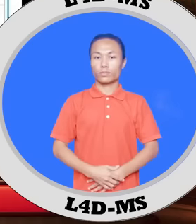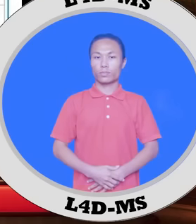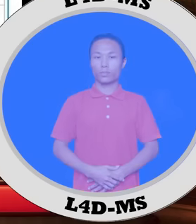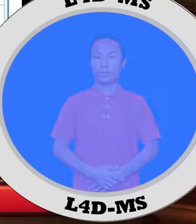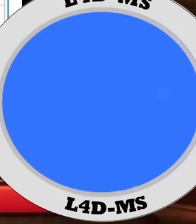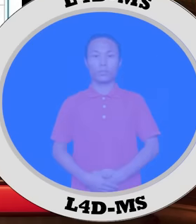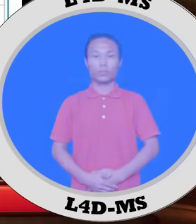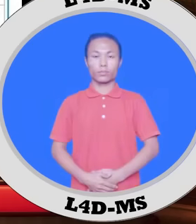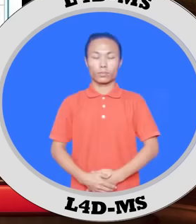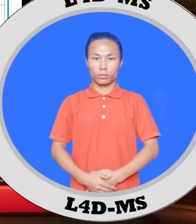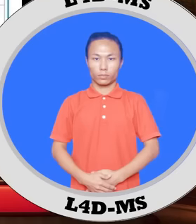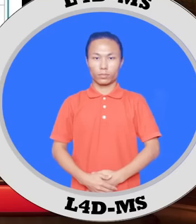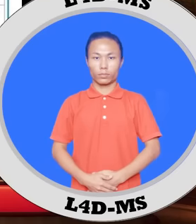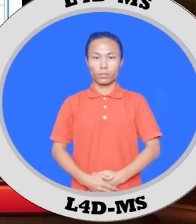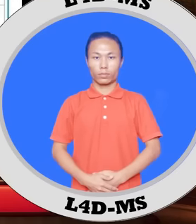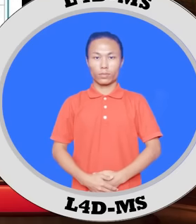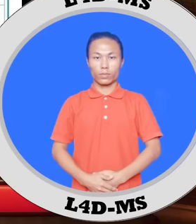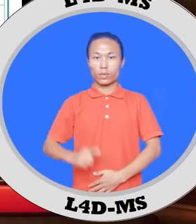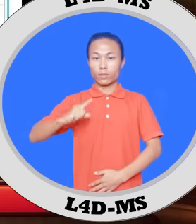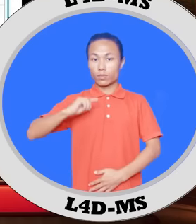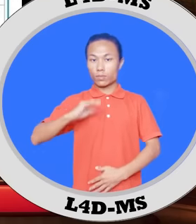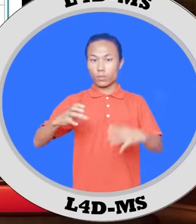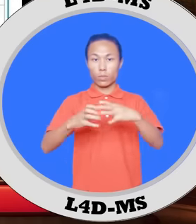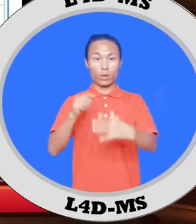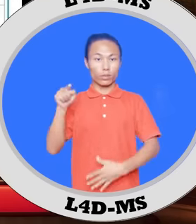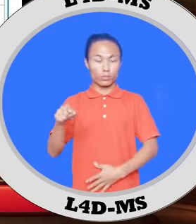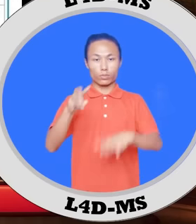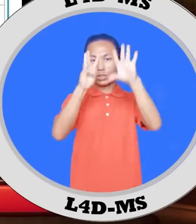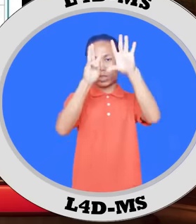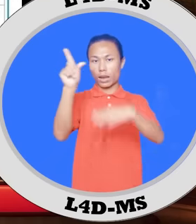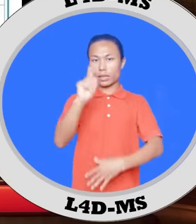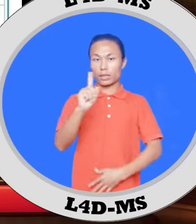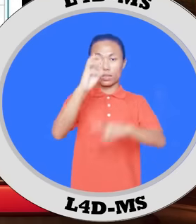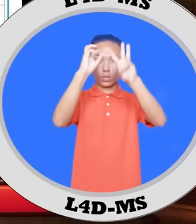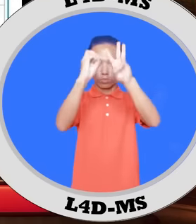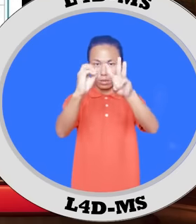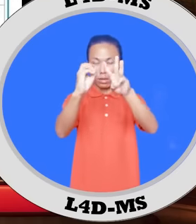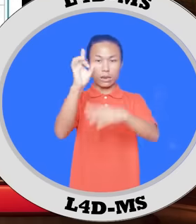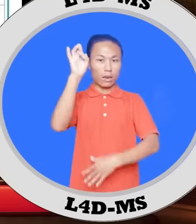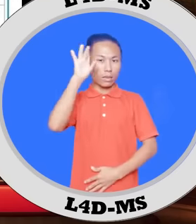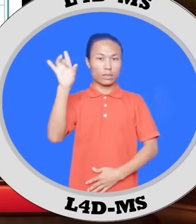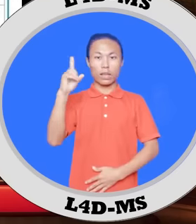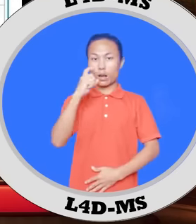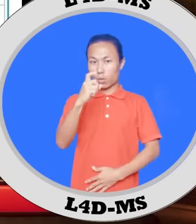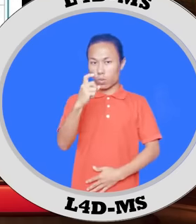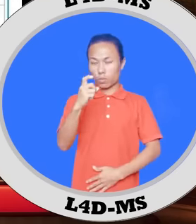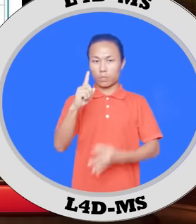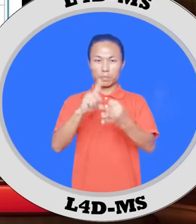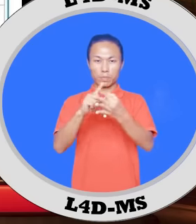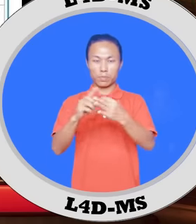ကိုပြောပါရယ်မိကိုတော့မှန်အောင်မပေးနိုင်ဘူးအခုမီတာကားတွေကိုနှစ်ဆကျော်တက်တော့မယ်တဲ့စစ်ခွေးတွေလက်